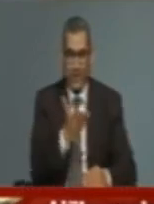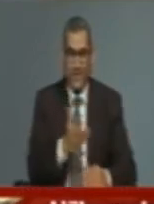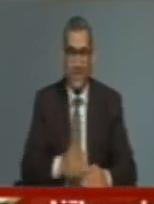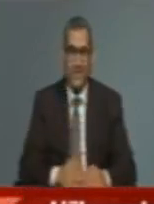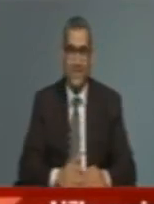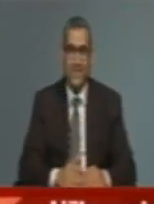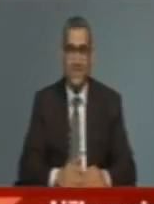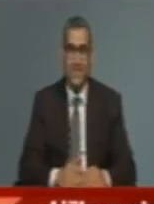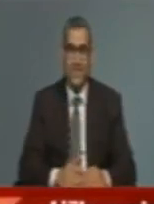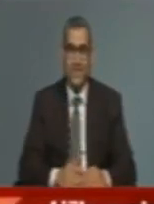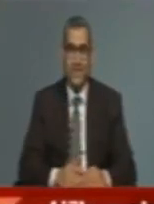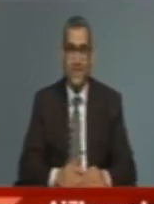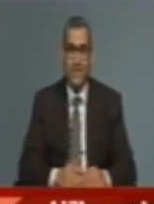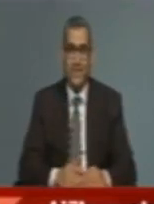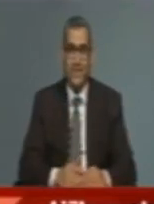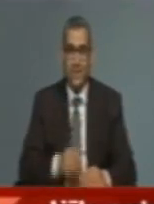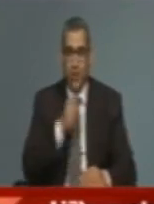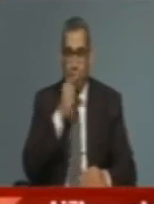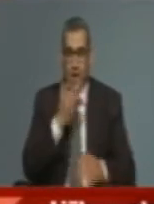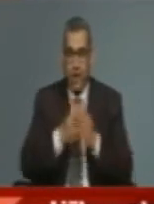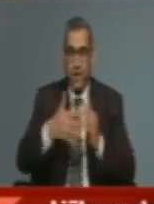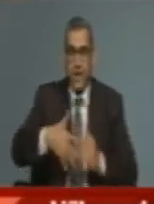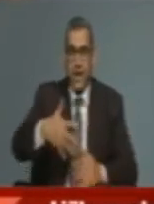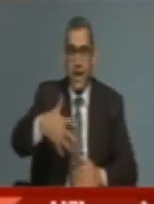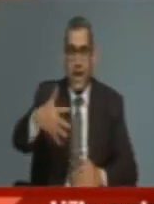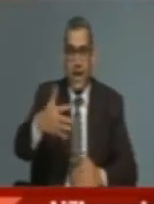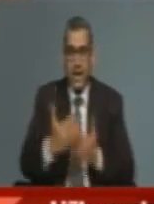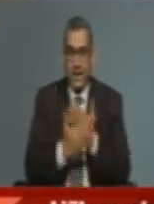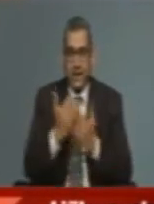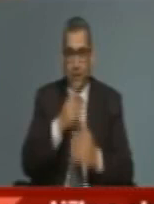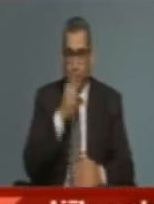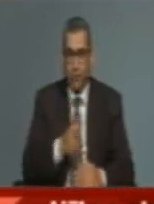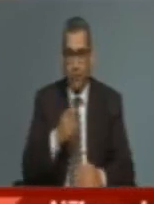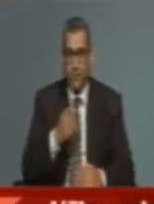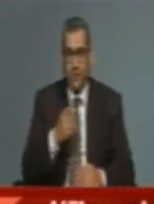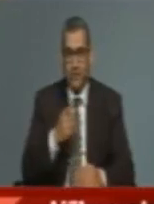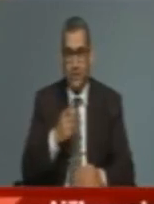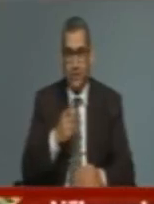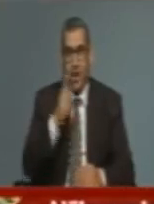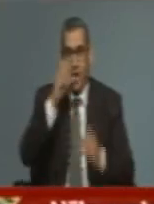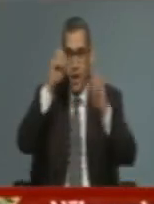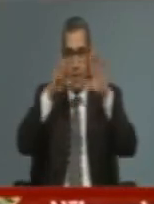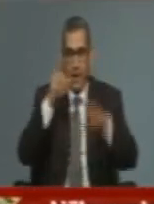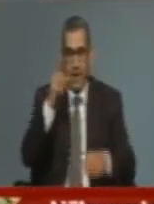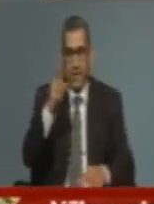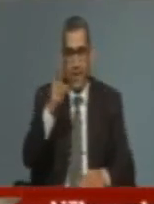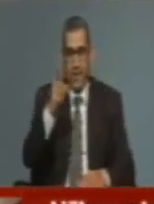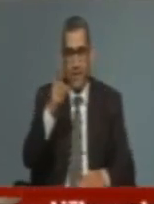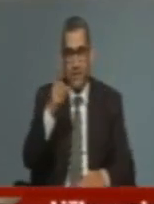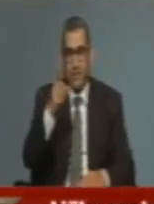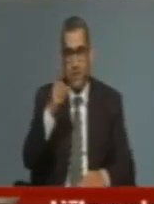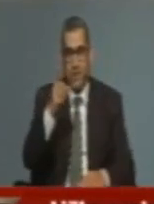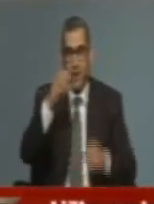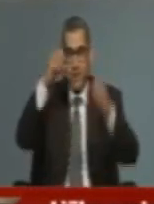حضرتك كده مبارد الجيل الجديد، حضرتك البركة في حضرتك، هي فعلا غيرت